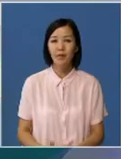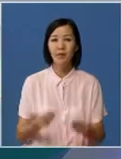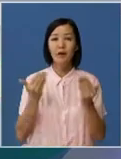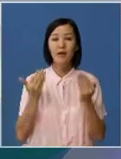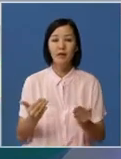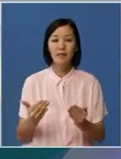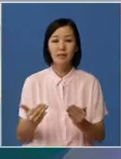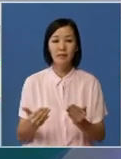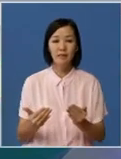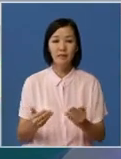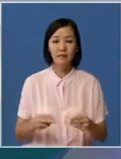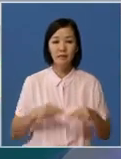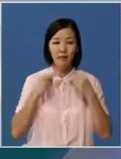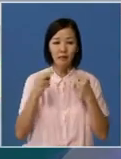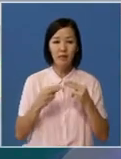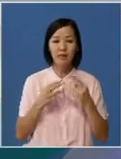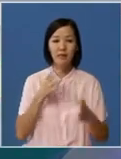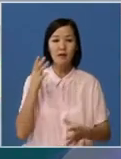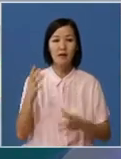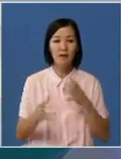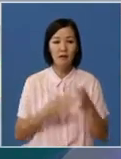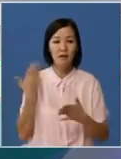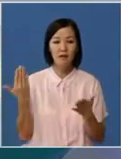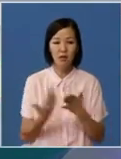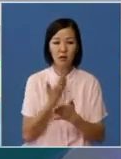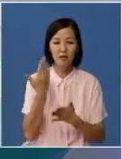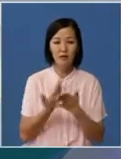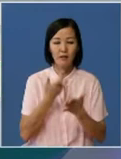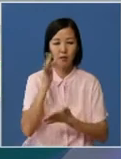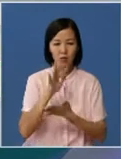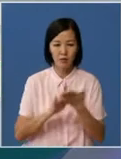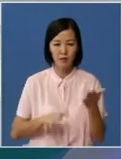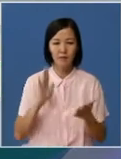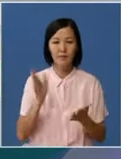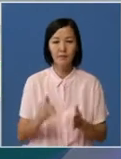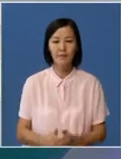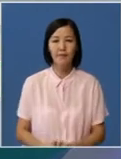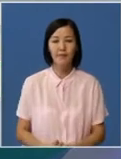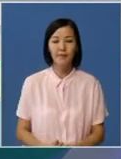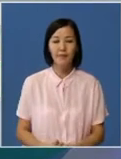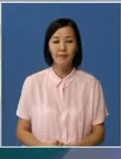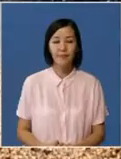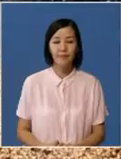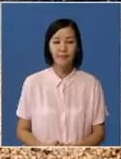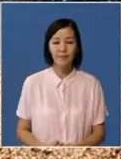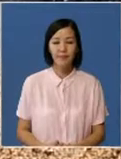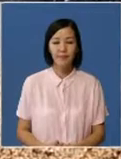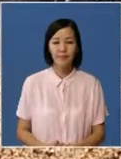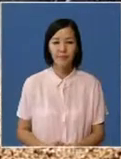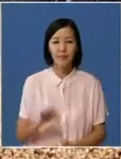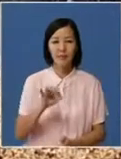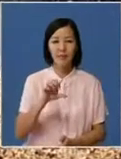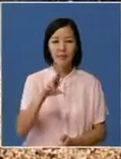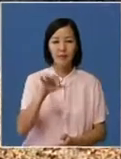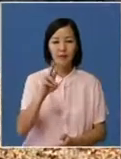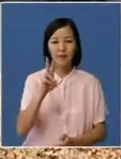Австрияда экстремалды жарыс өтті, ал Грозныйда Еуропадағы ең үлкен мешіт ашылды. Кезек жаһан жаңалықтарында.